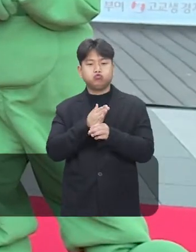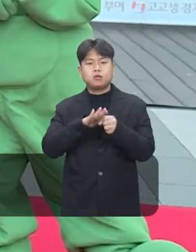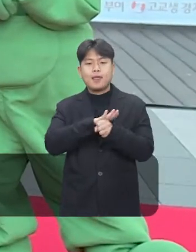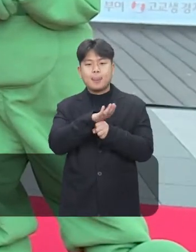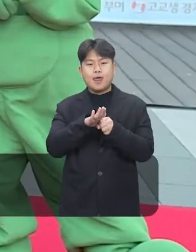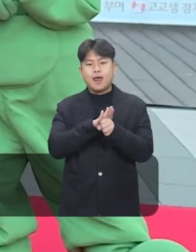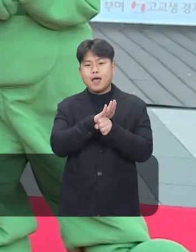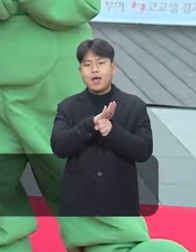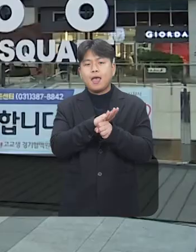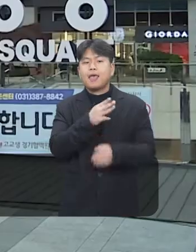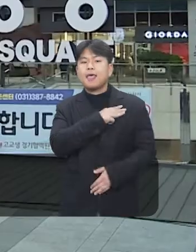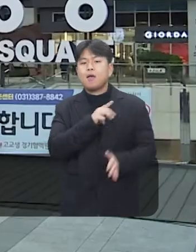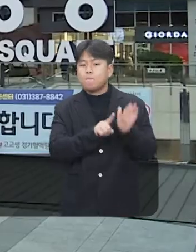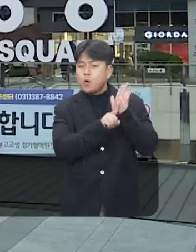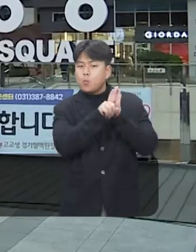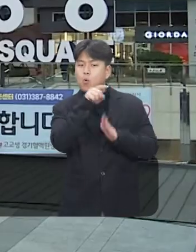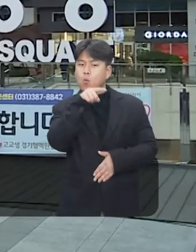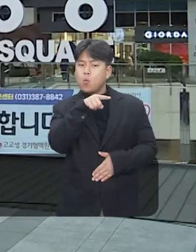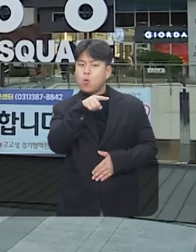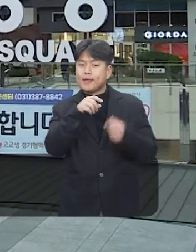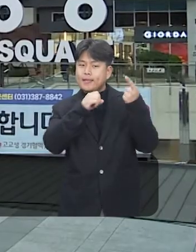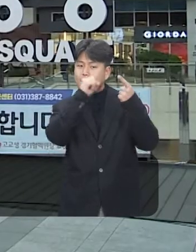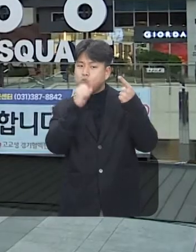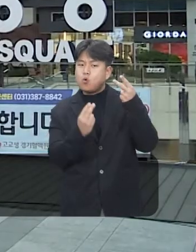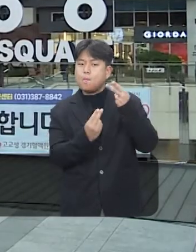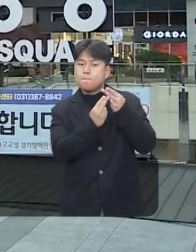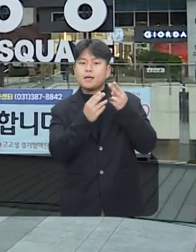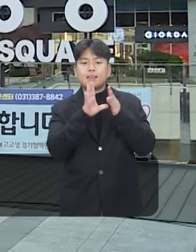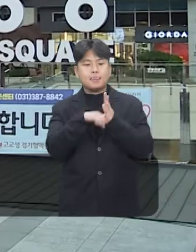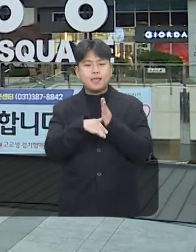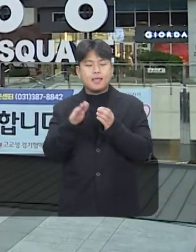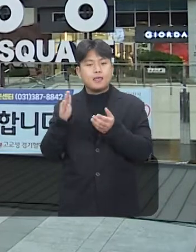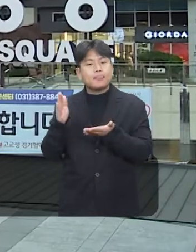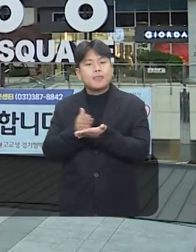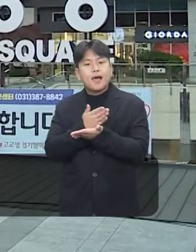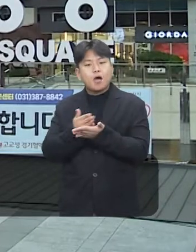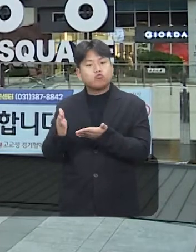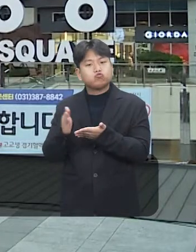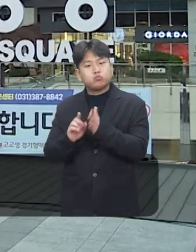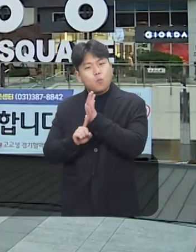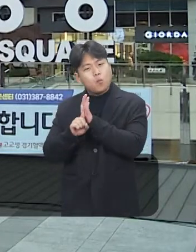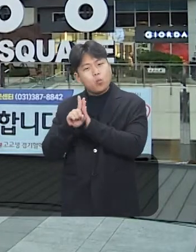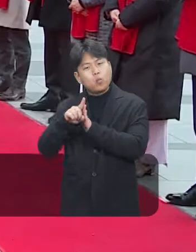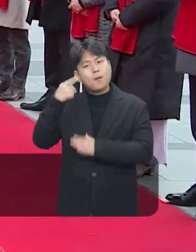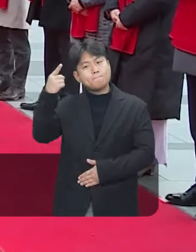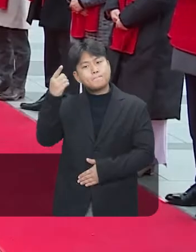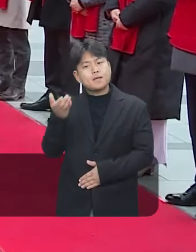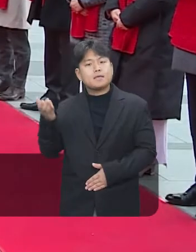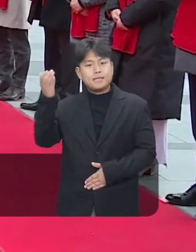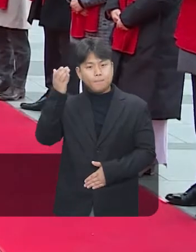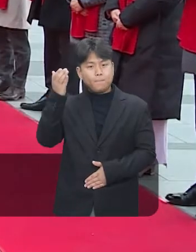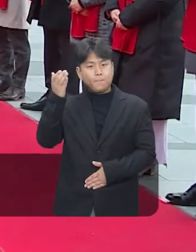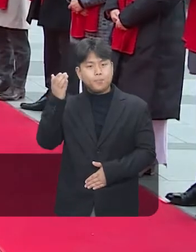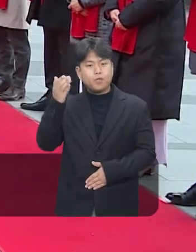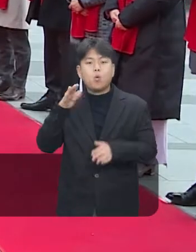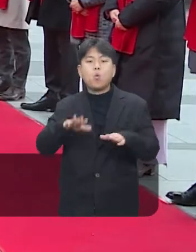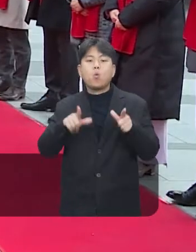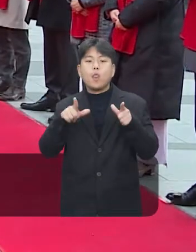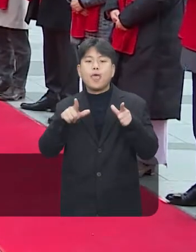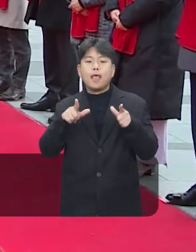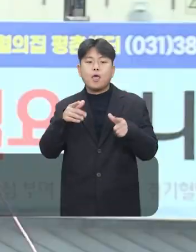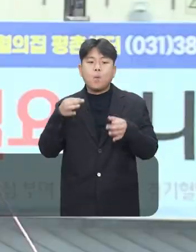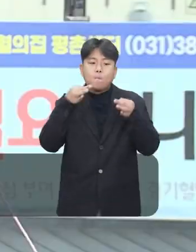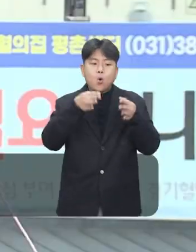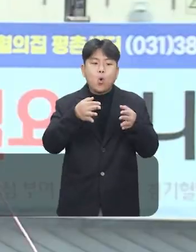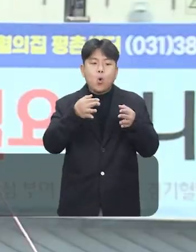온도가 상승했습니다. 사랑의 온도탑은 희망 모금액의 1%가 적립될 때마다 나눔 온도 1도가